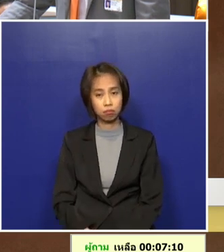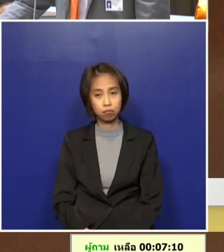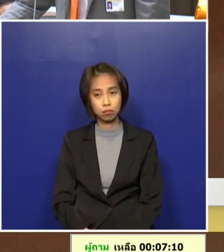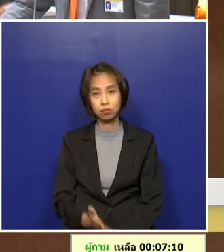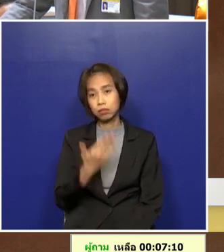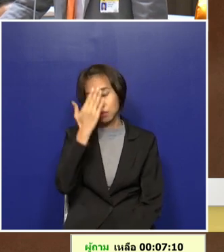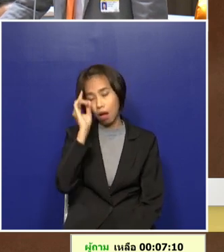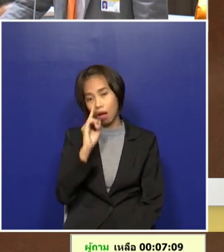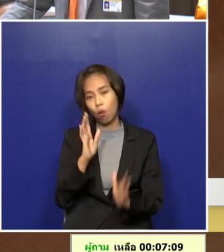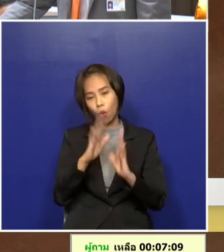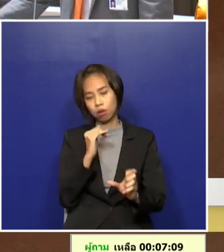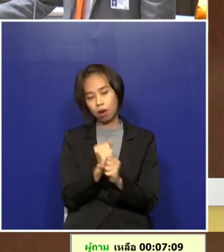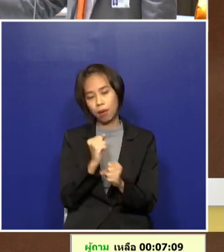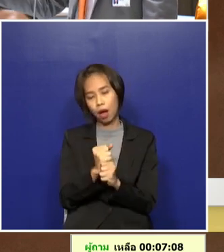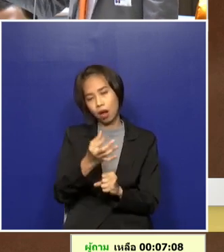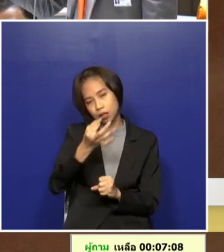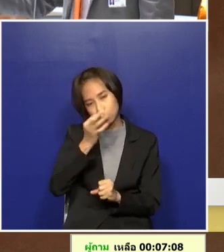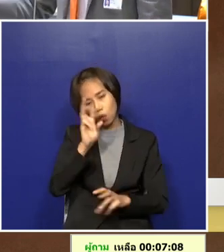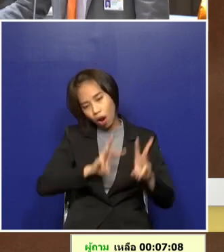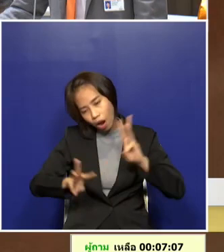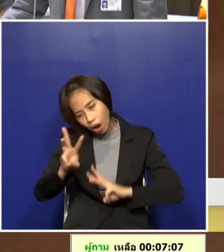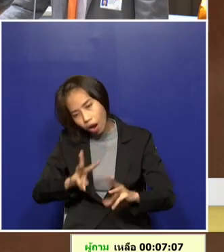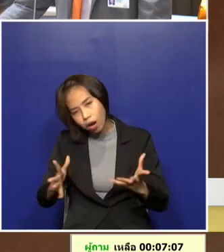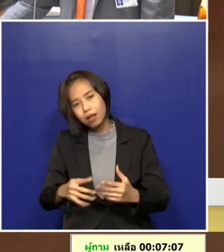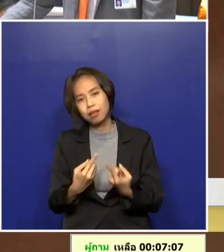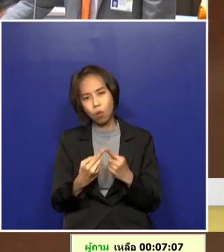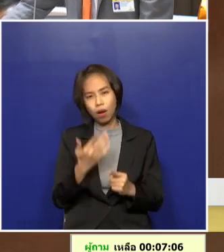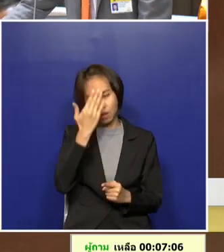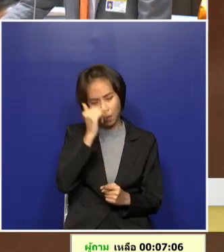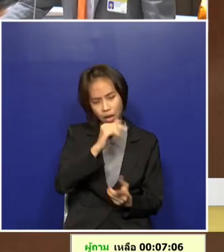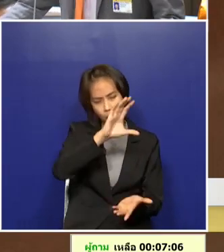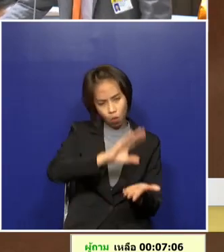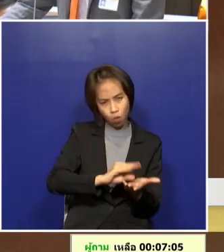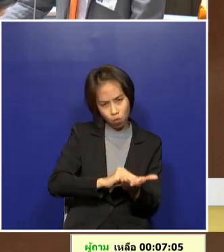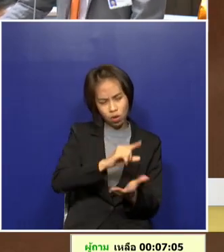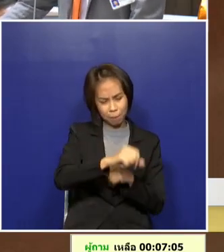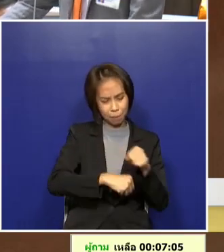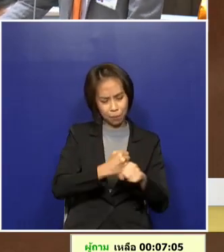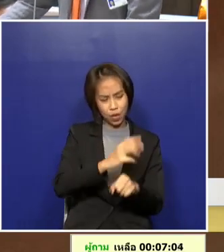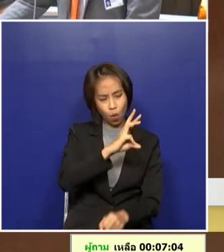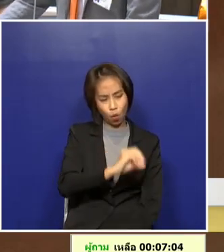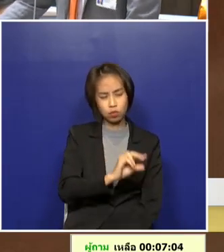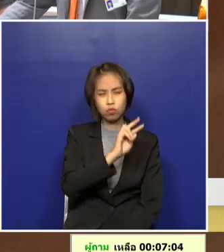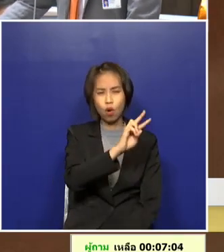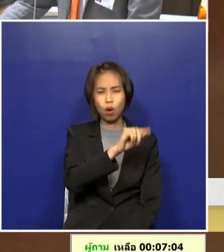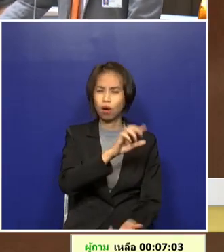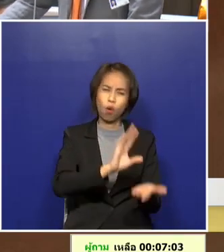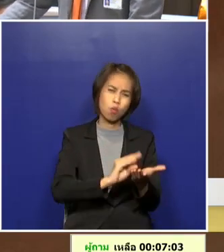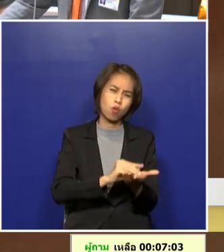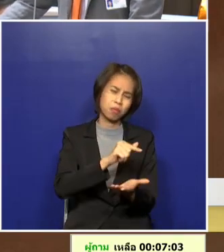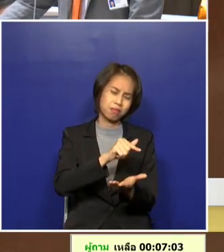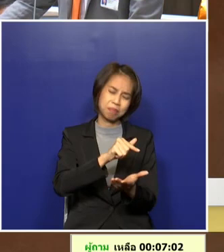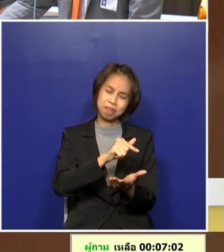คนเริ่มตกงานกันท่านเอาข้อมูลของปี2563 62มาเนี่ยผมว่ามันจะไม่